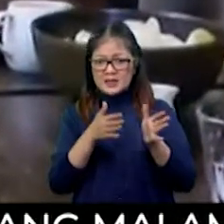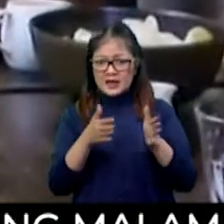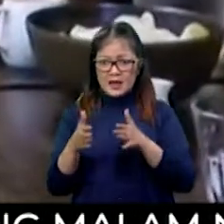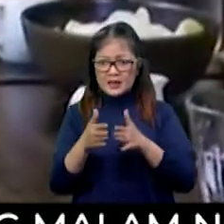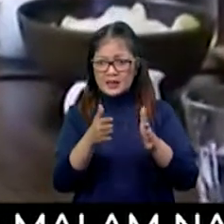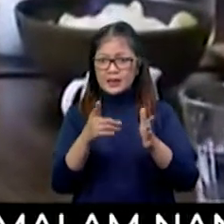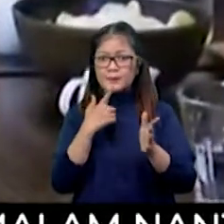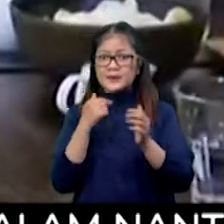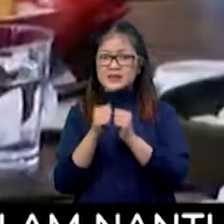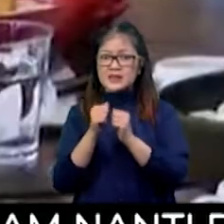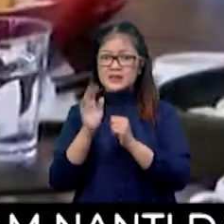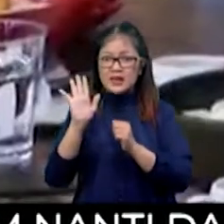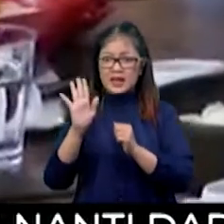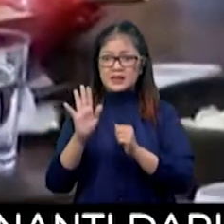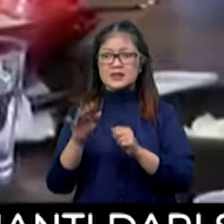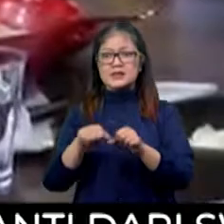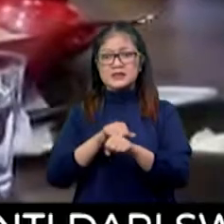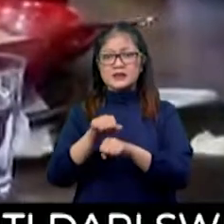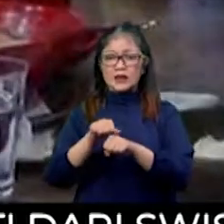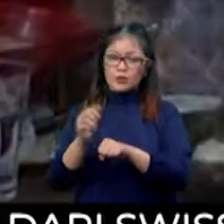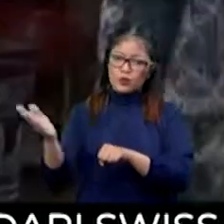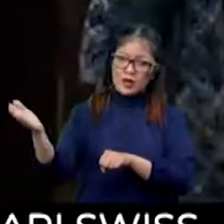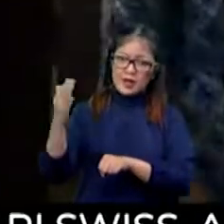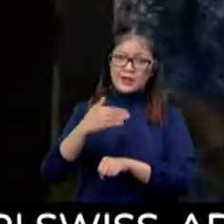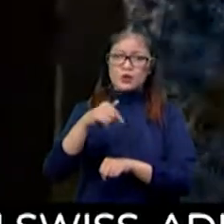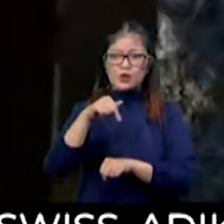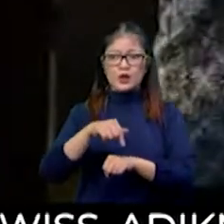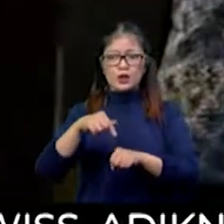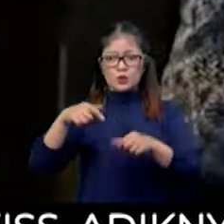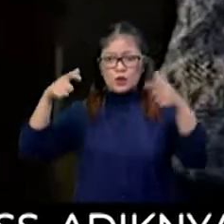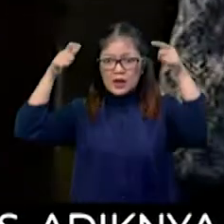Menkes Singapura untuk datang mengunjungi Raja Ampat. Dari Singapura, tim liputan iNews melaporkan.